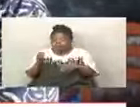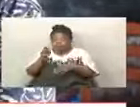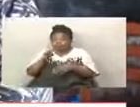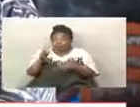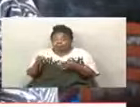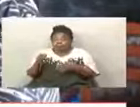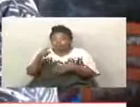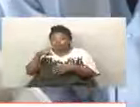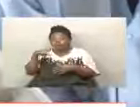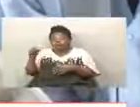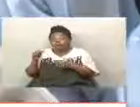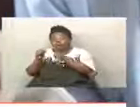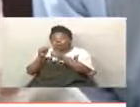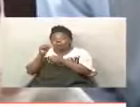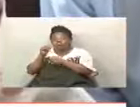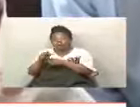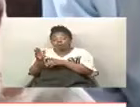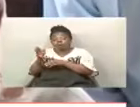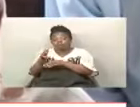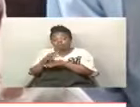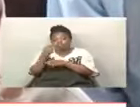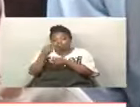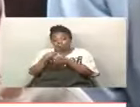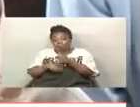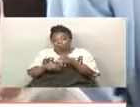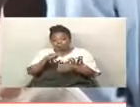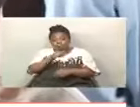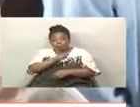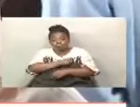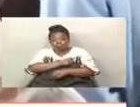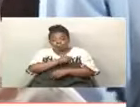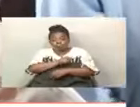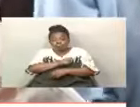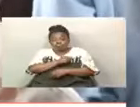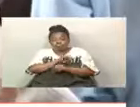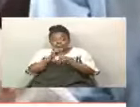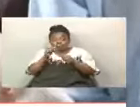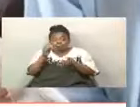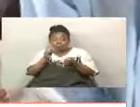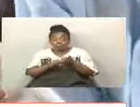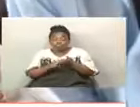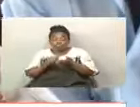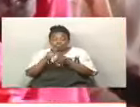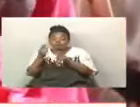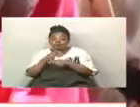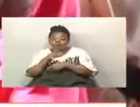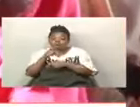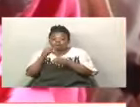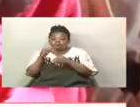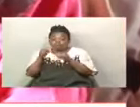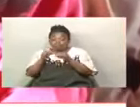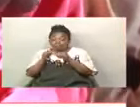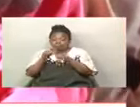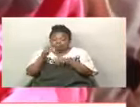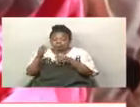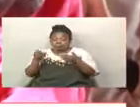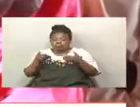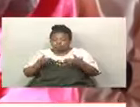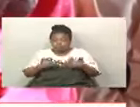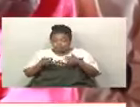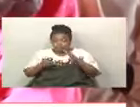munaali badde ŋŋenda nabo Minisita Sekindi agambye nti Bassenga balina okuyambibwa ku batabani bano era bagibwe ku bwannannyini